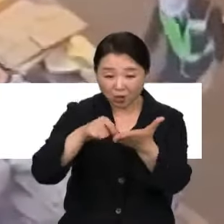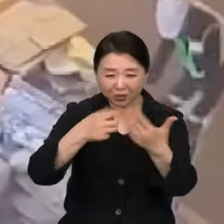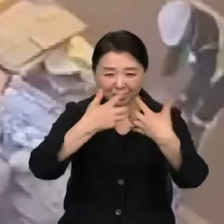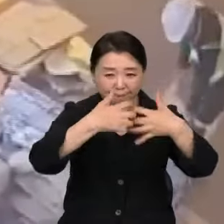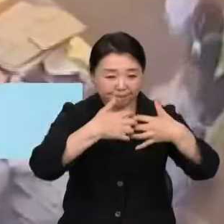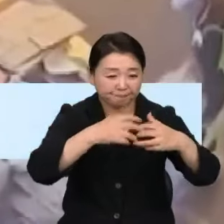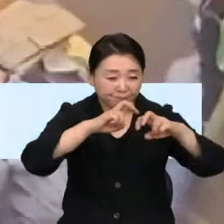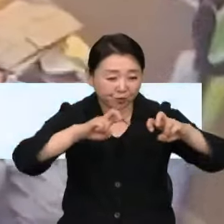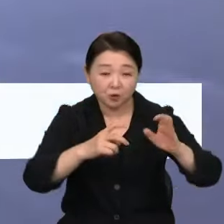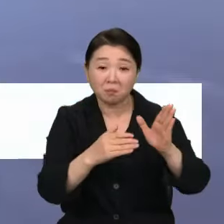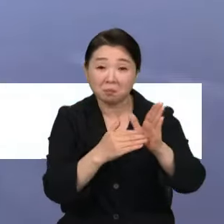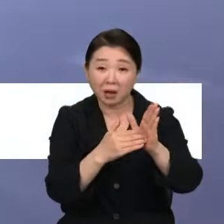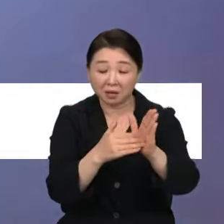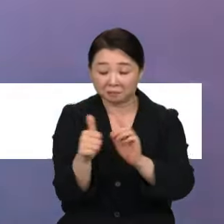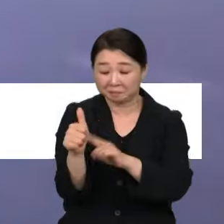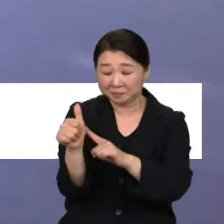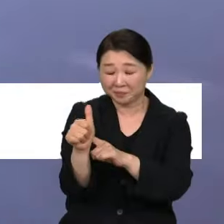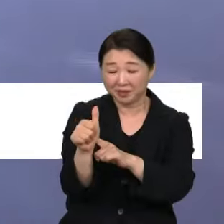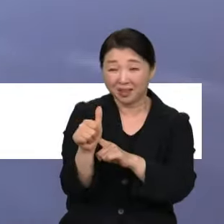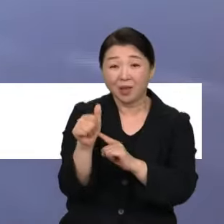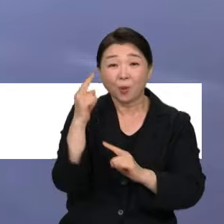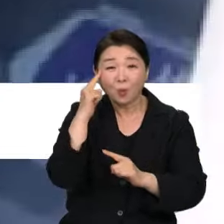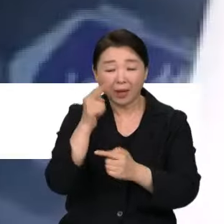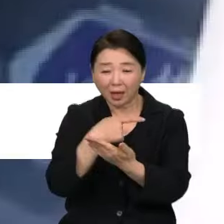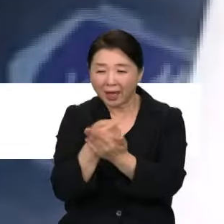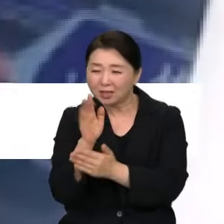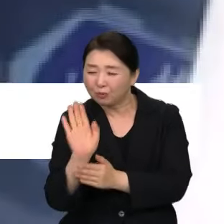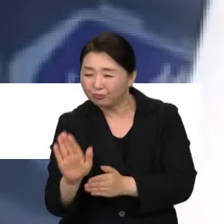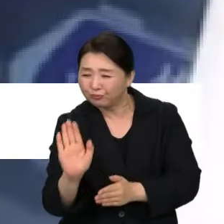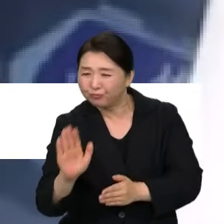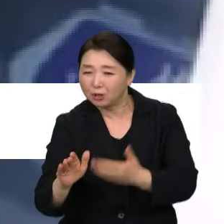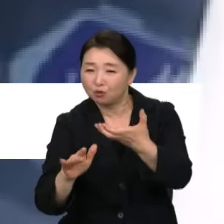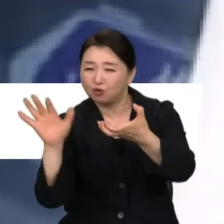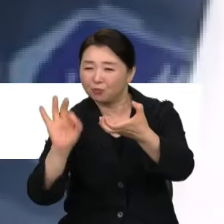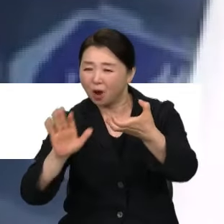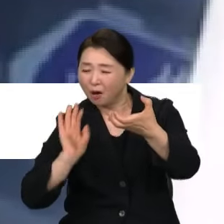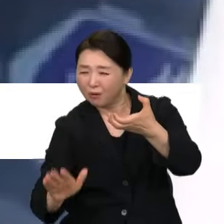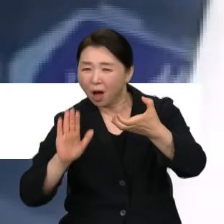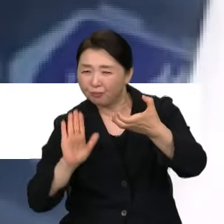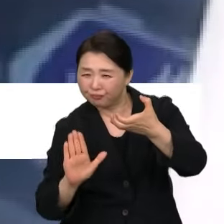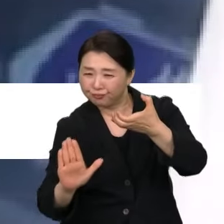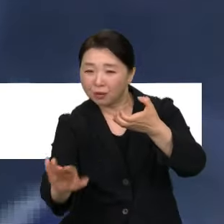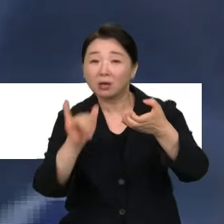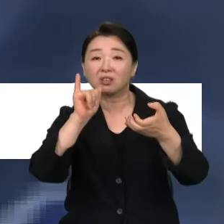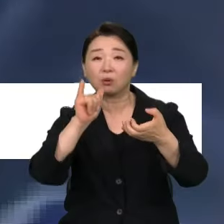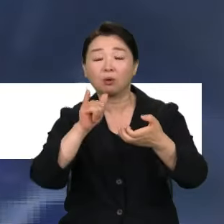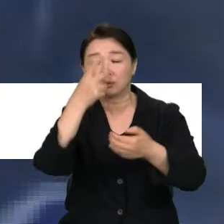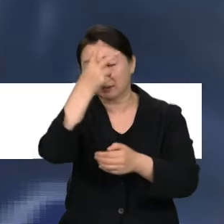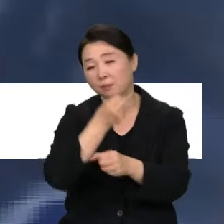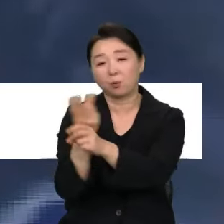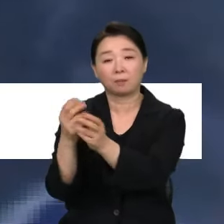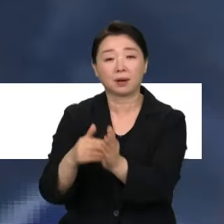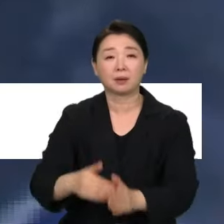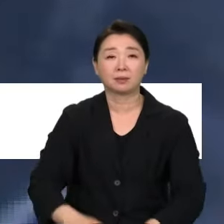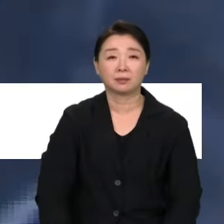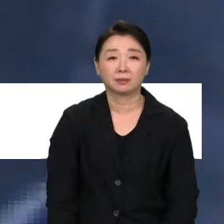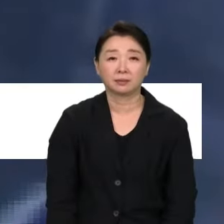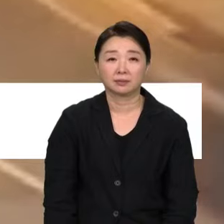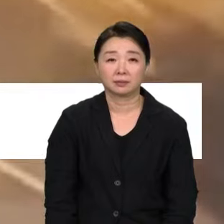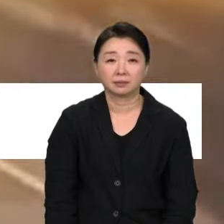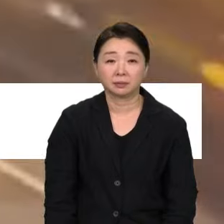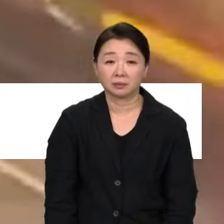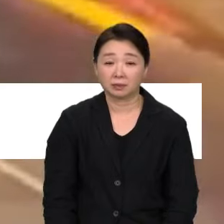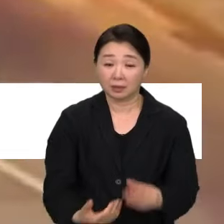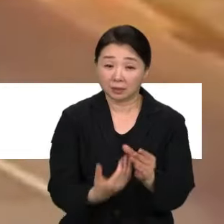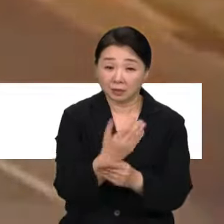분석했더니 차씨가 가속 페달을 90% 이상의 힘으로 밟았다는 취지의 결과를 경찰에 보냈습니다